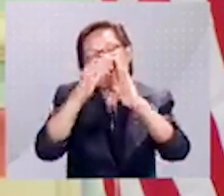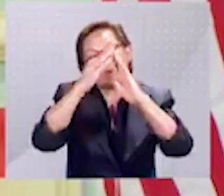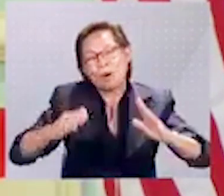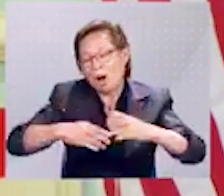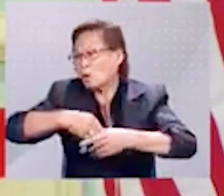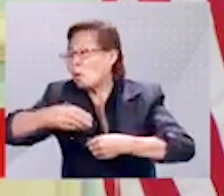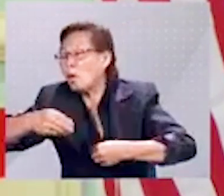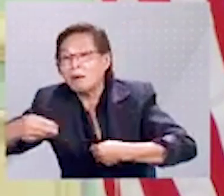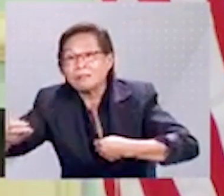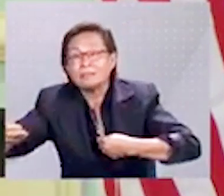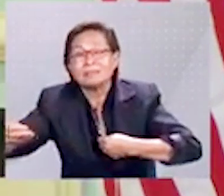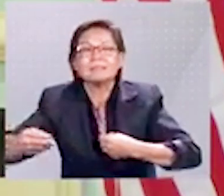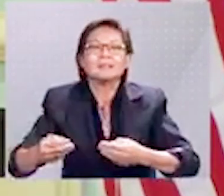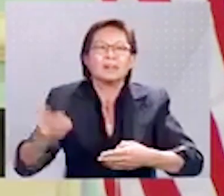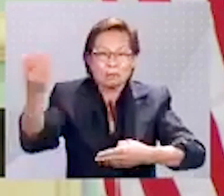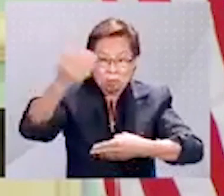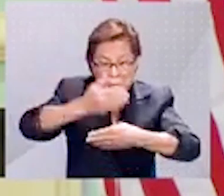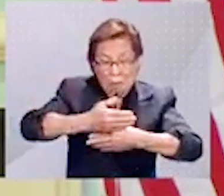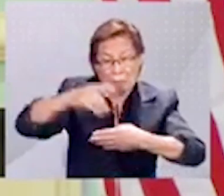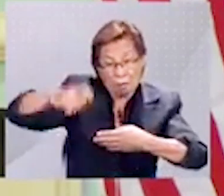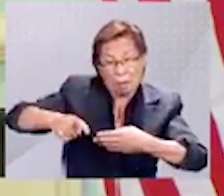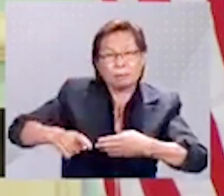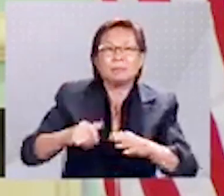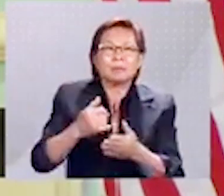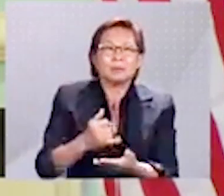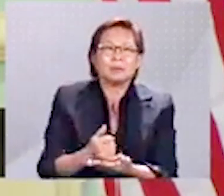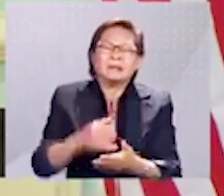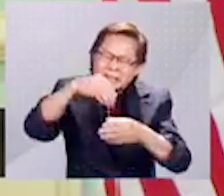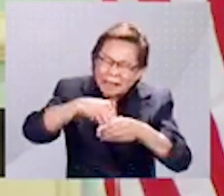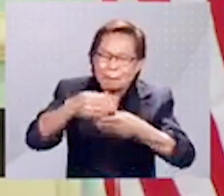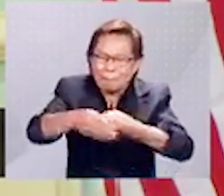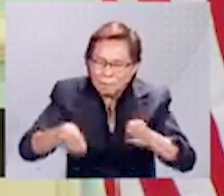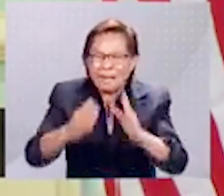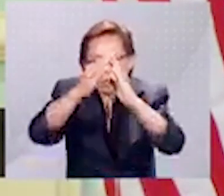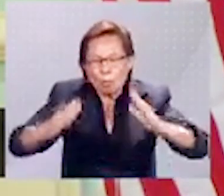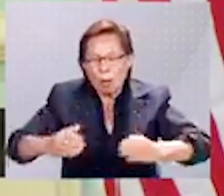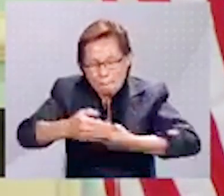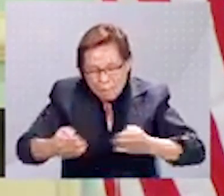proses kuarantin wajib ni, mereka sepatutnya berada di dalam bilik di rumah.